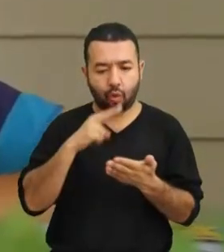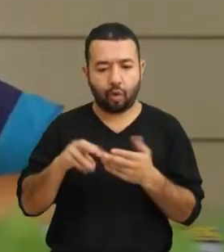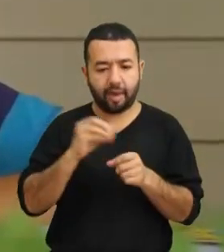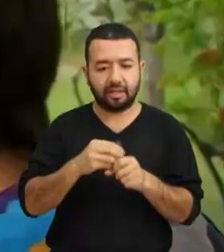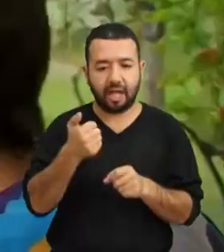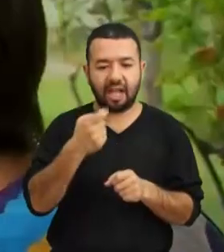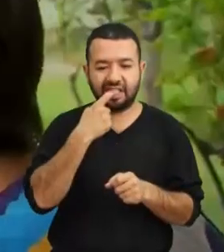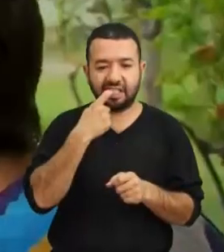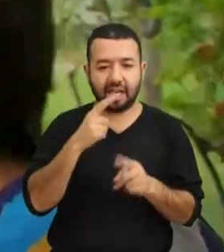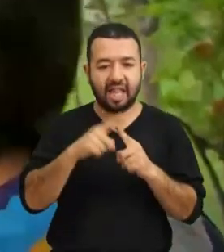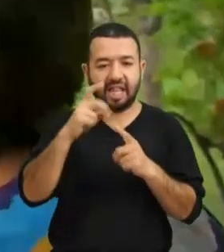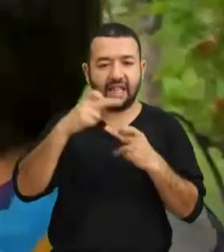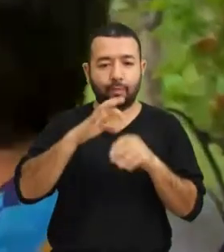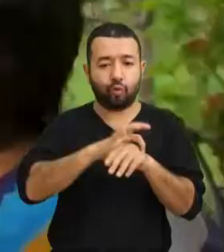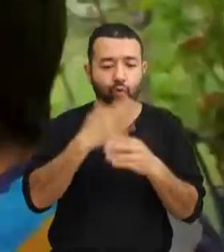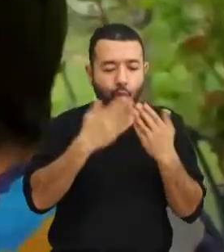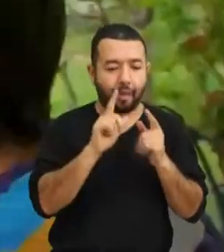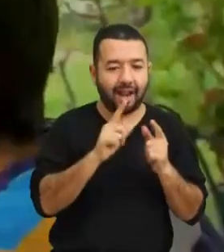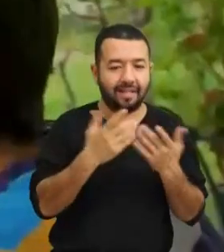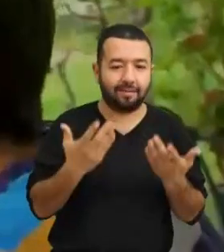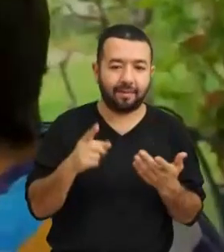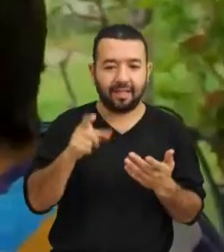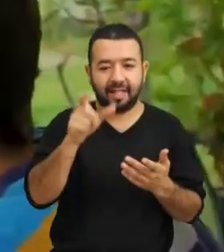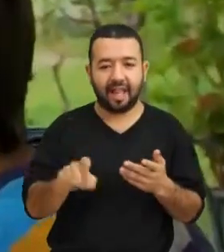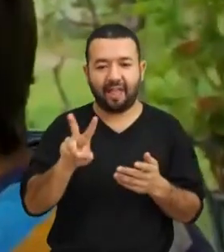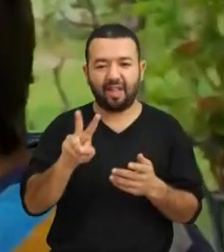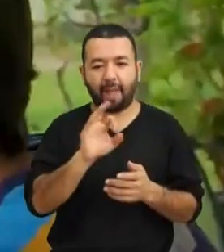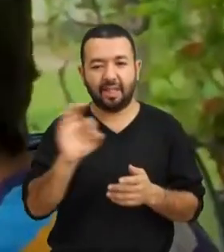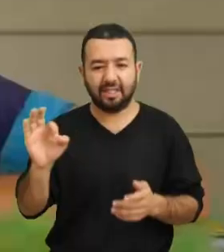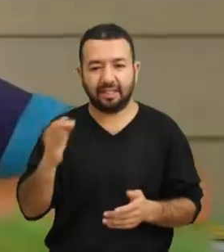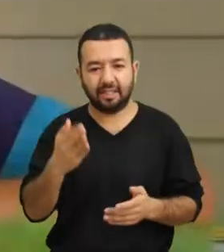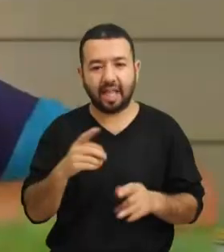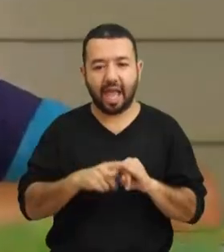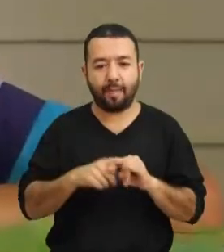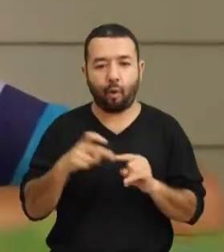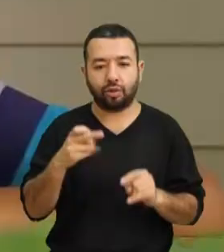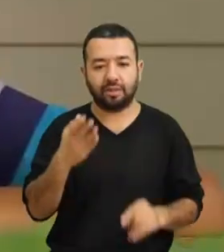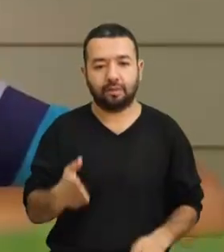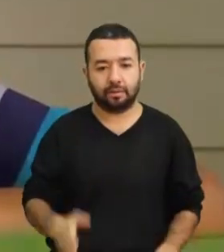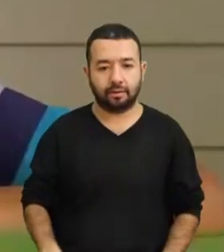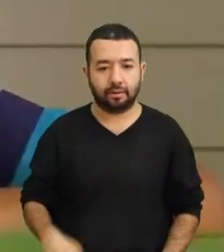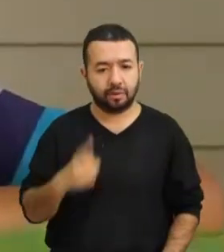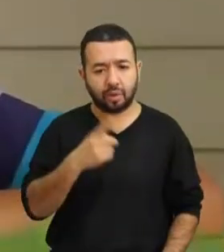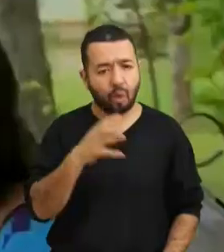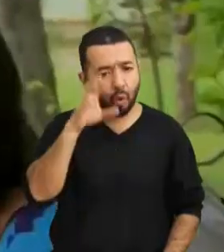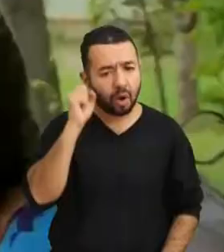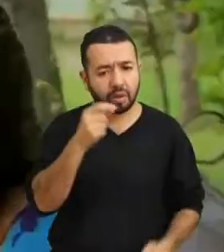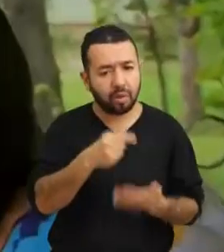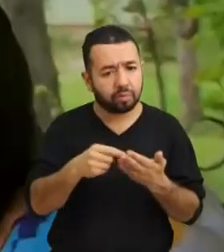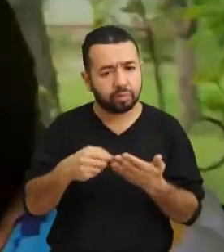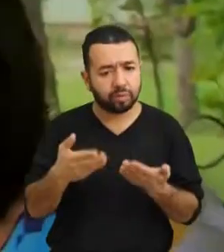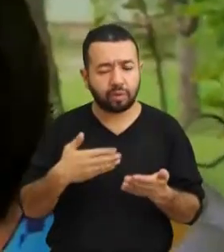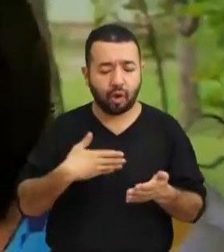6 sene tıpta okumak gerekiyor ama neyse vitaminsiz Harry Potter. Abla sen nasıl öğrendin bu dudağı güzel yazmayı? Oğlum